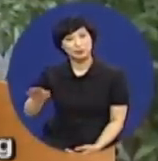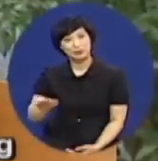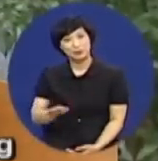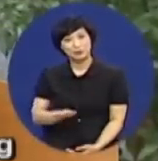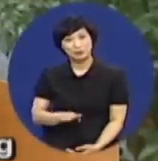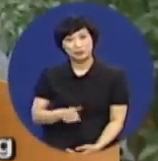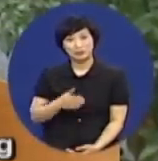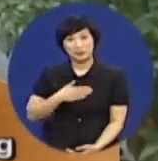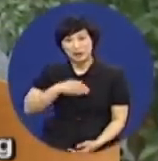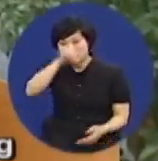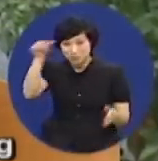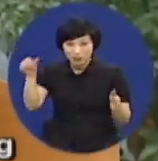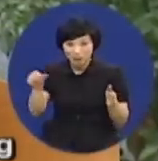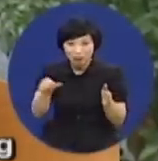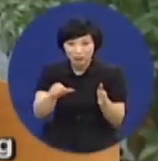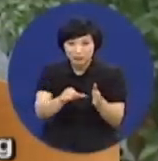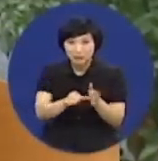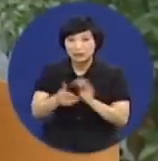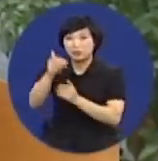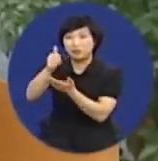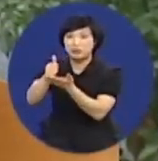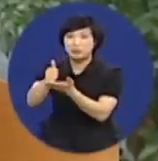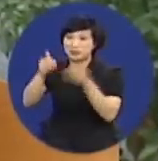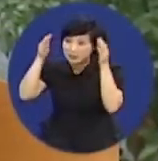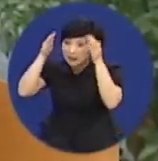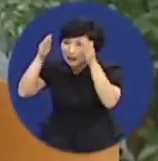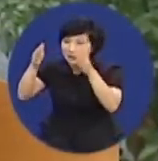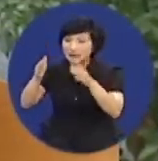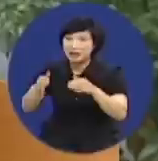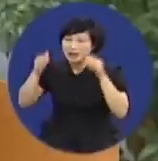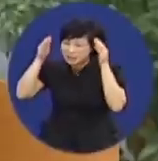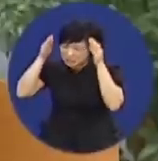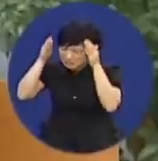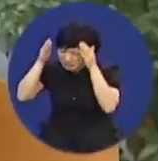私たちは一生イエスに向かい注目して、